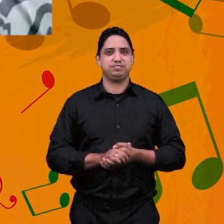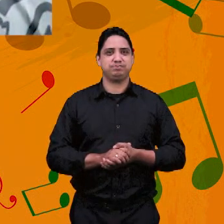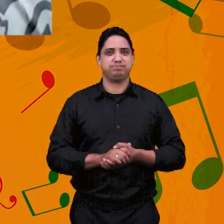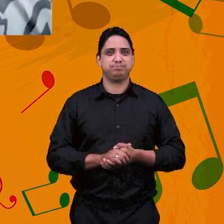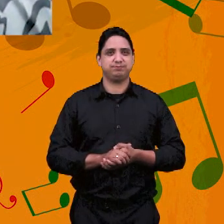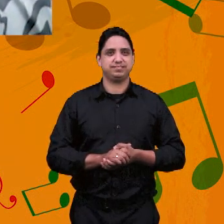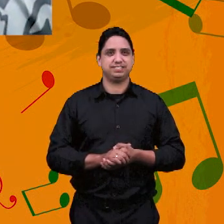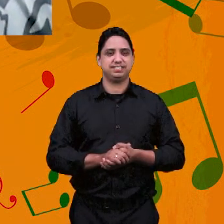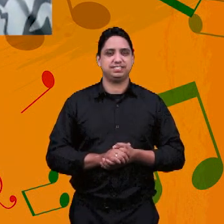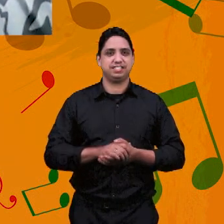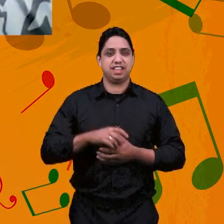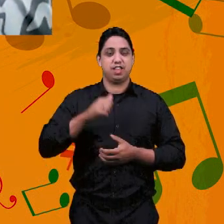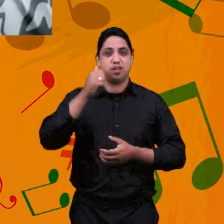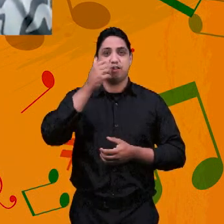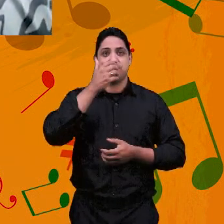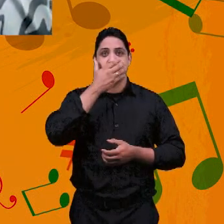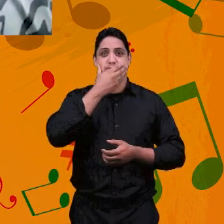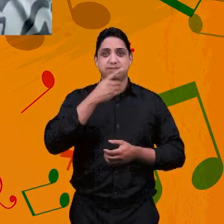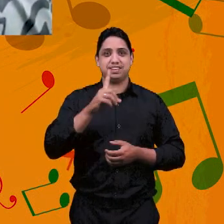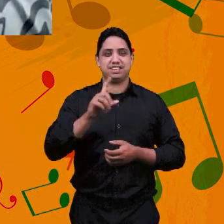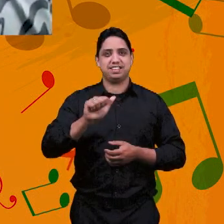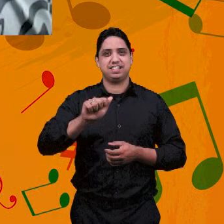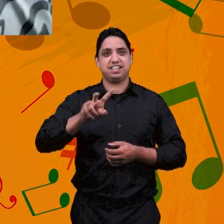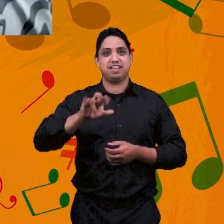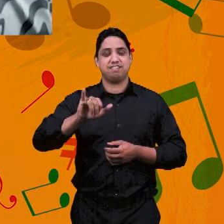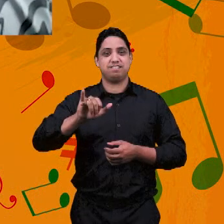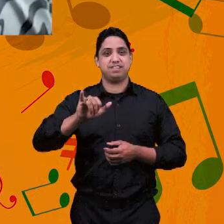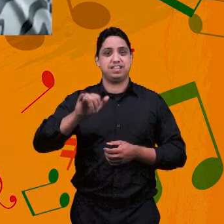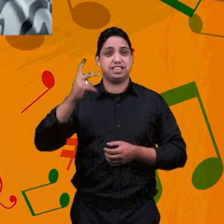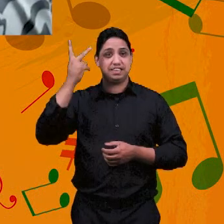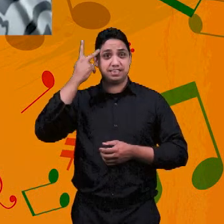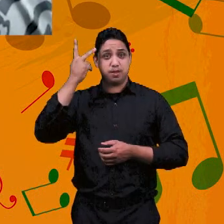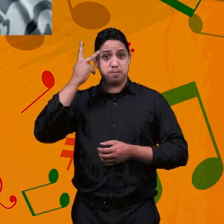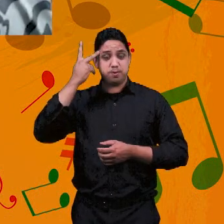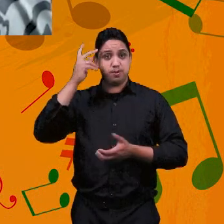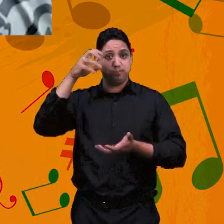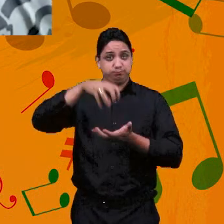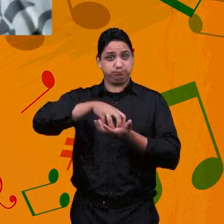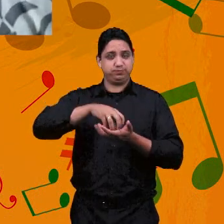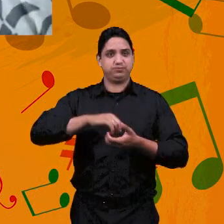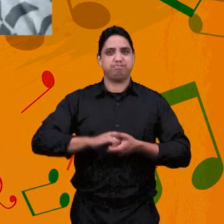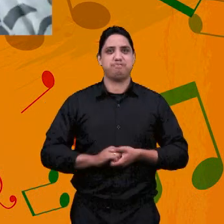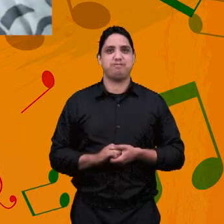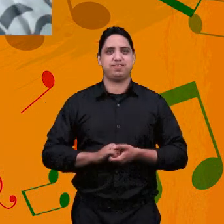David Pires de la Costa, São Paulo, capital.